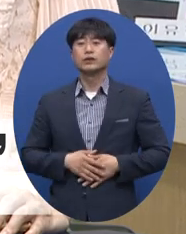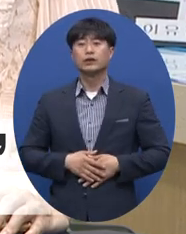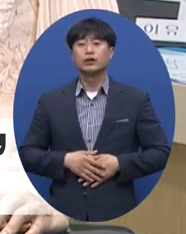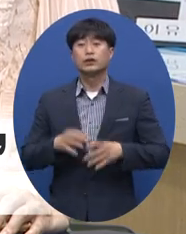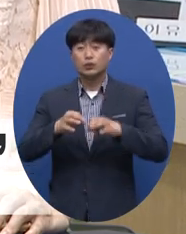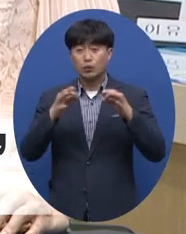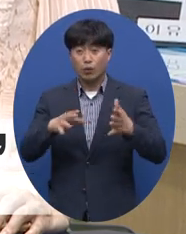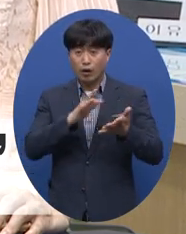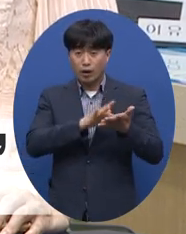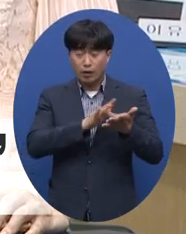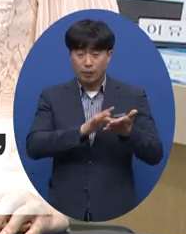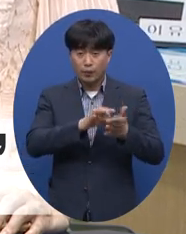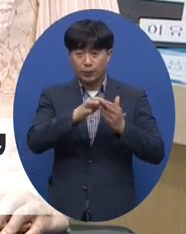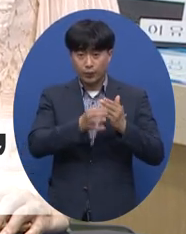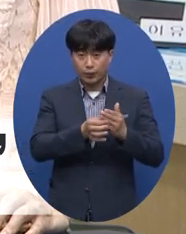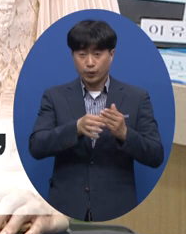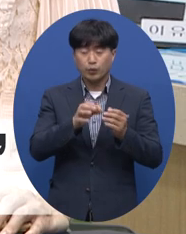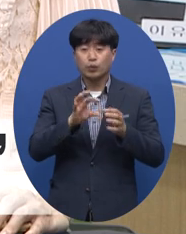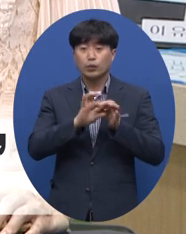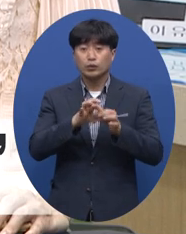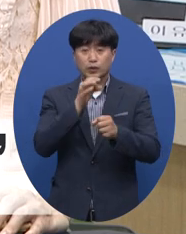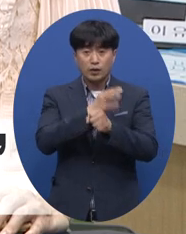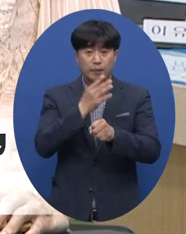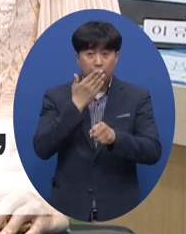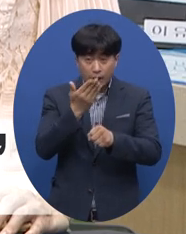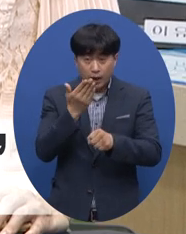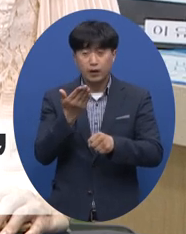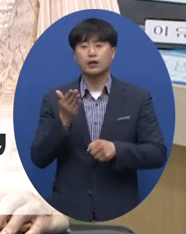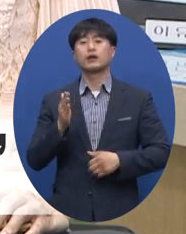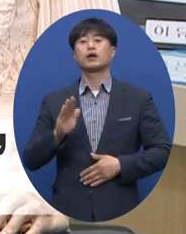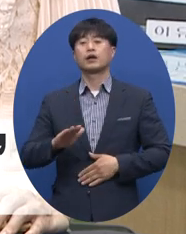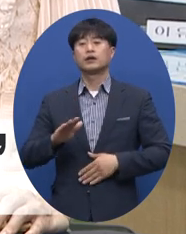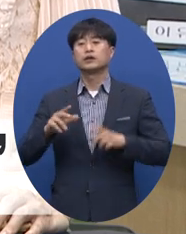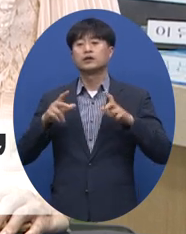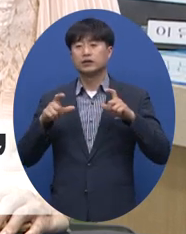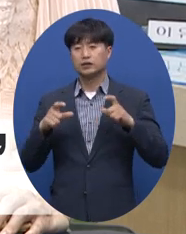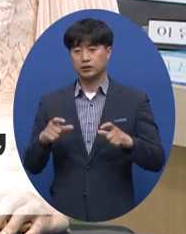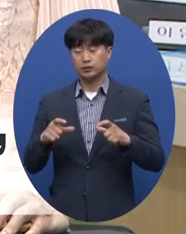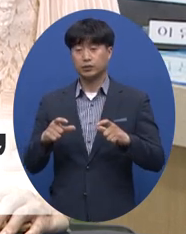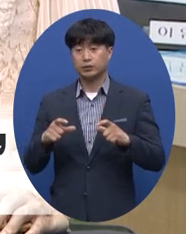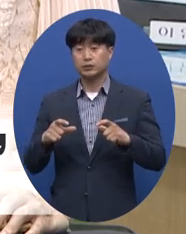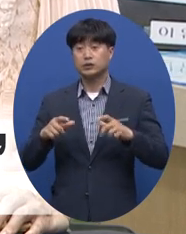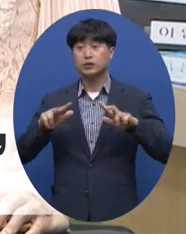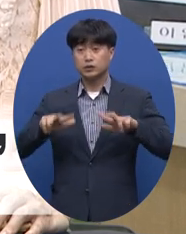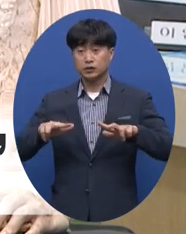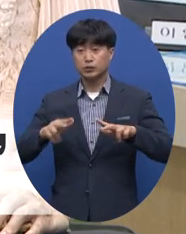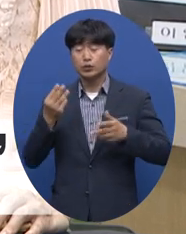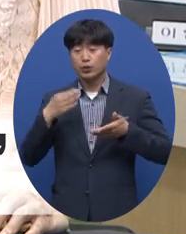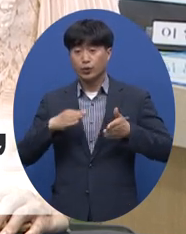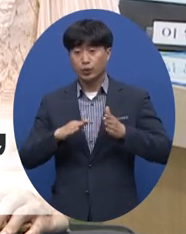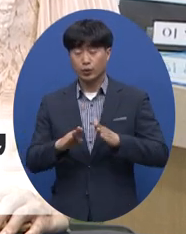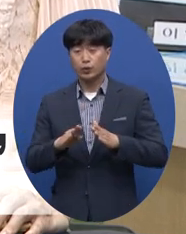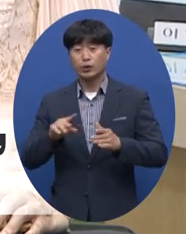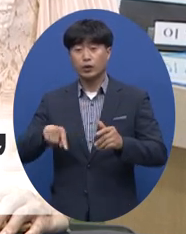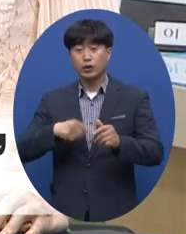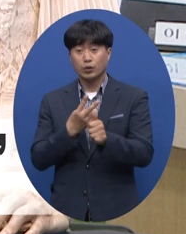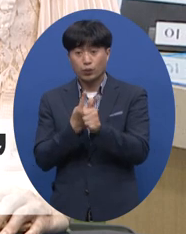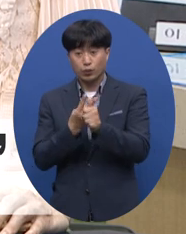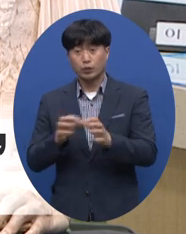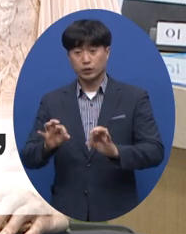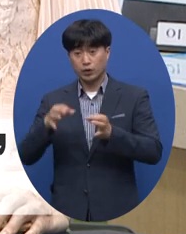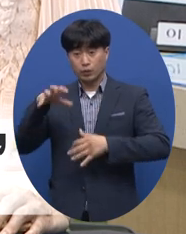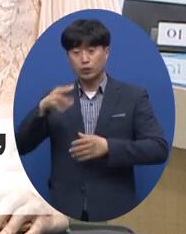종류인데요 그동안 모바일 앱을 통해서만 구입할 수 있었던 카드형 지역화폐 를 이젠 톤 의 농협 분해해서 쉽게 구매할 수